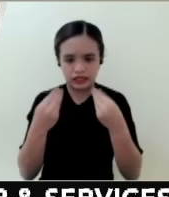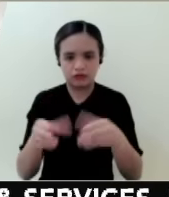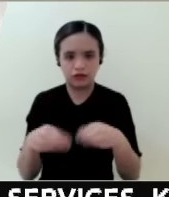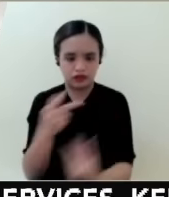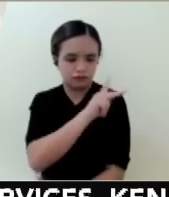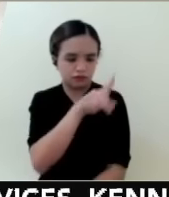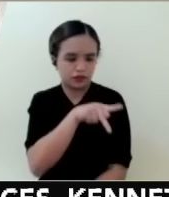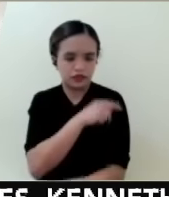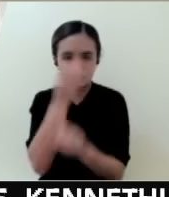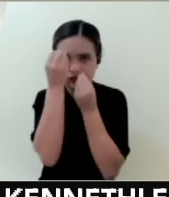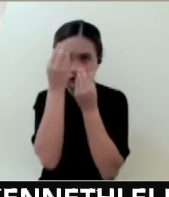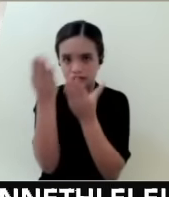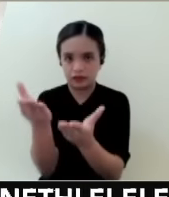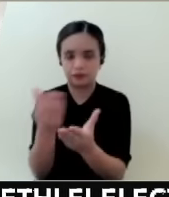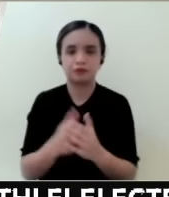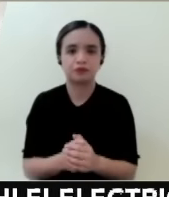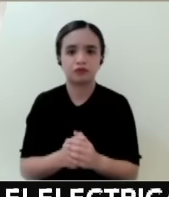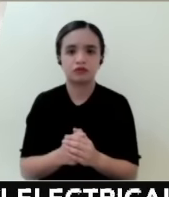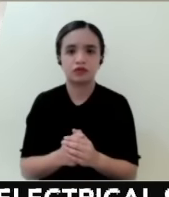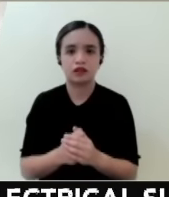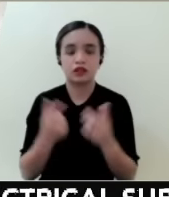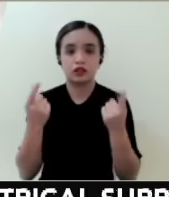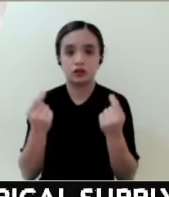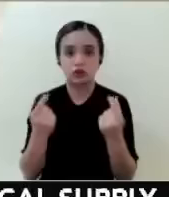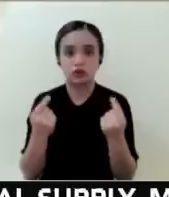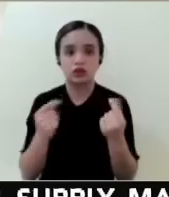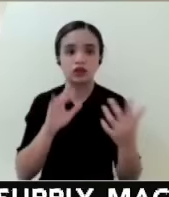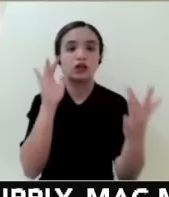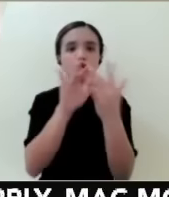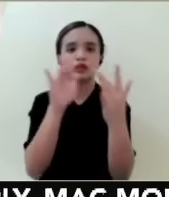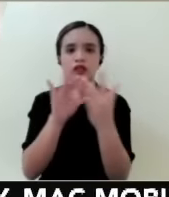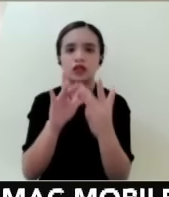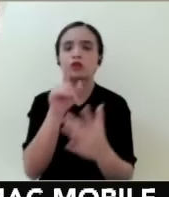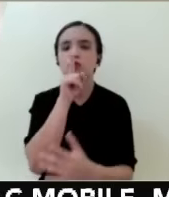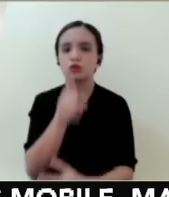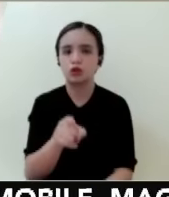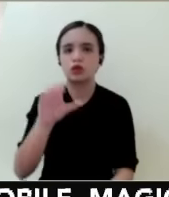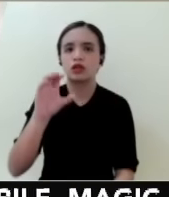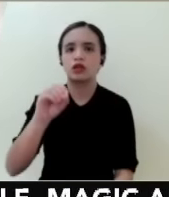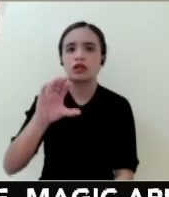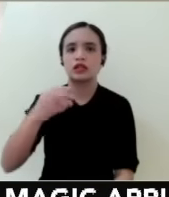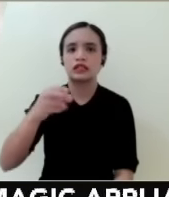information. I-contact lang daw ang kanilang mga official channel kung may mga katanungan.